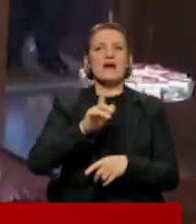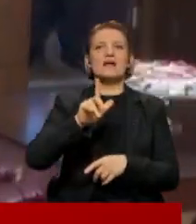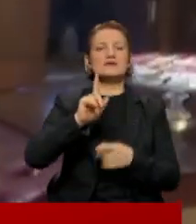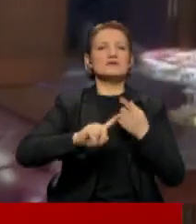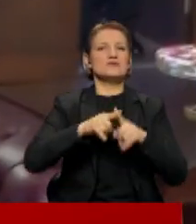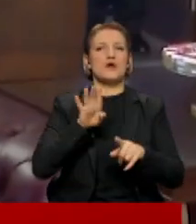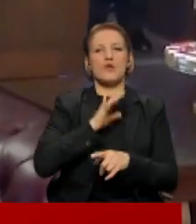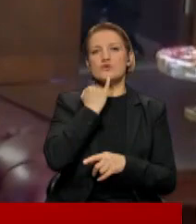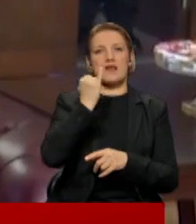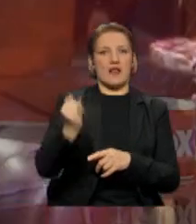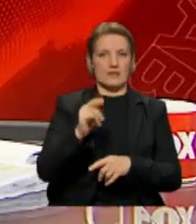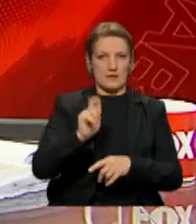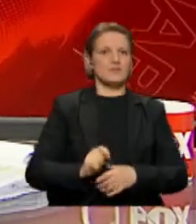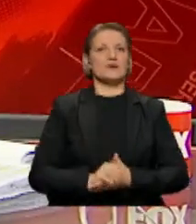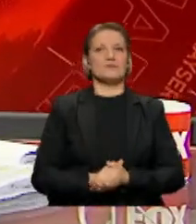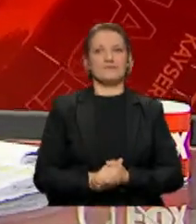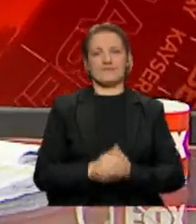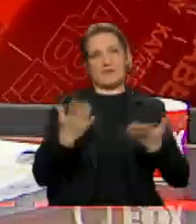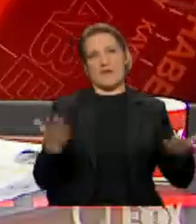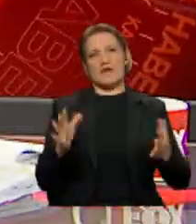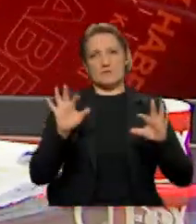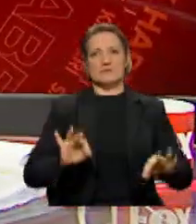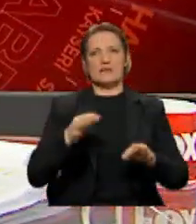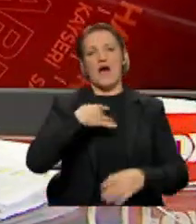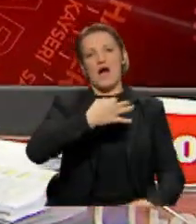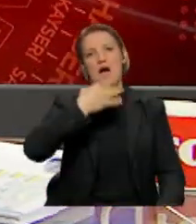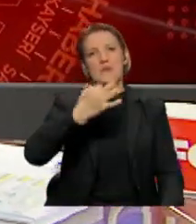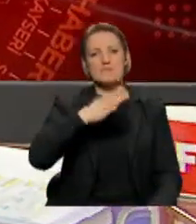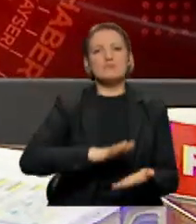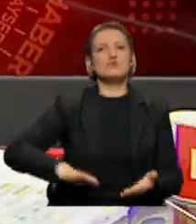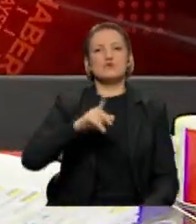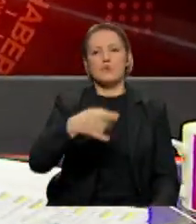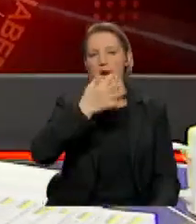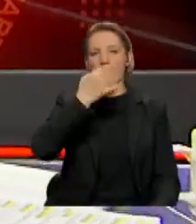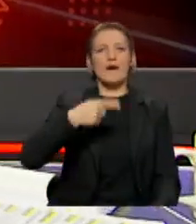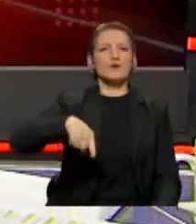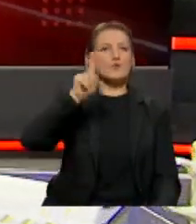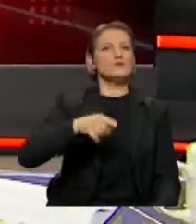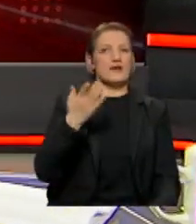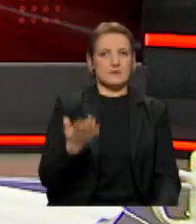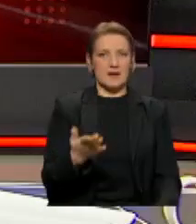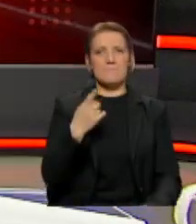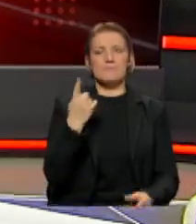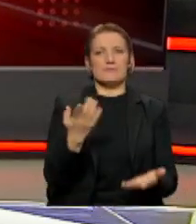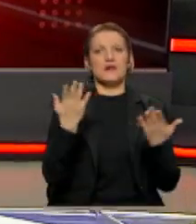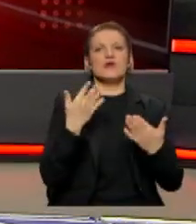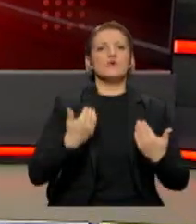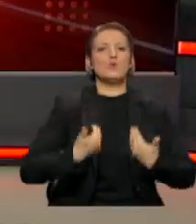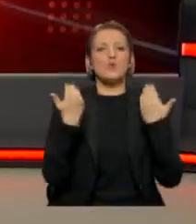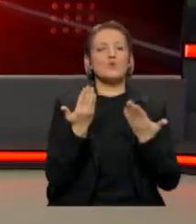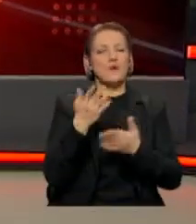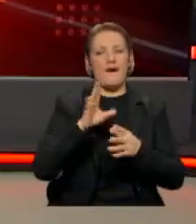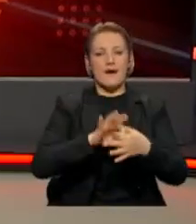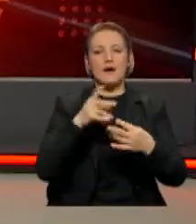Kılıçdaroğlu'nu ziyaret etti işte biz de haberlerimizde bütün bu Ankara gündeminde bilhassa hukukla ilgili